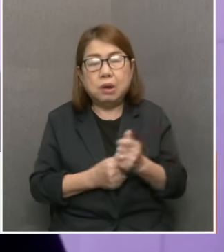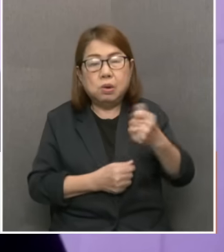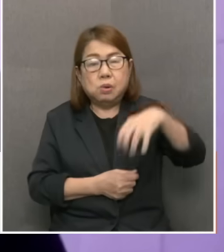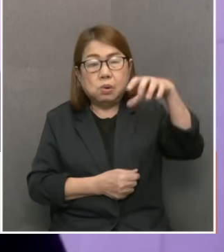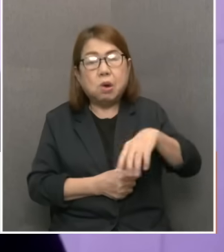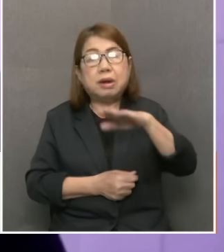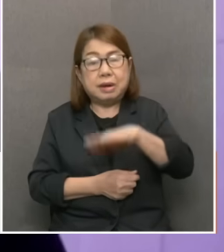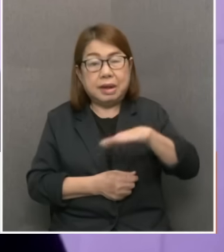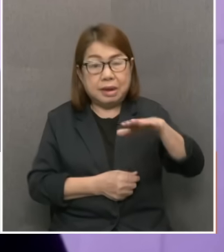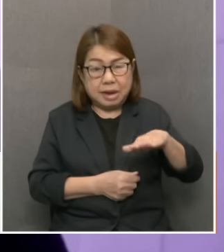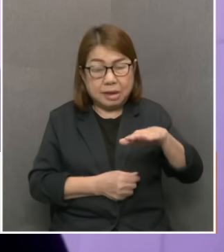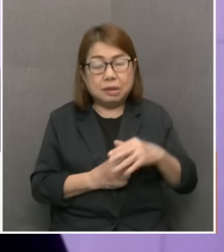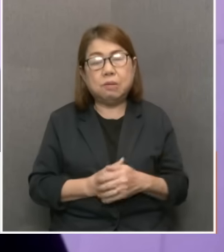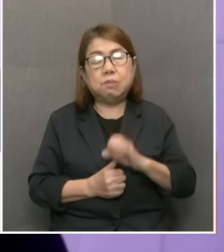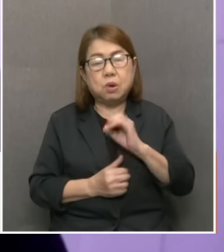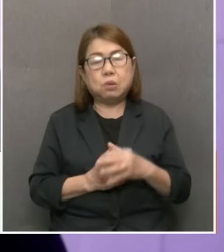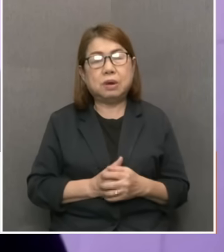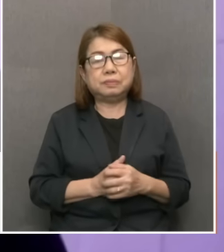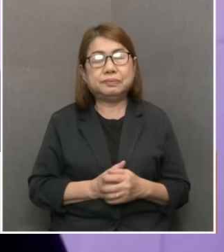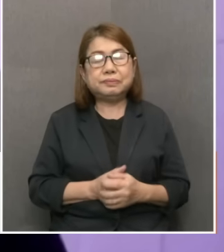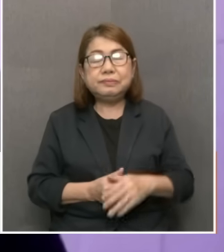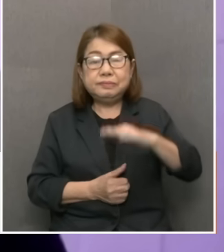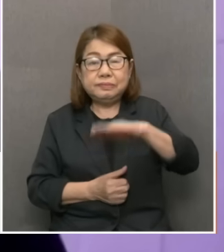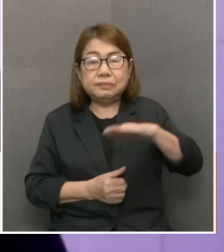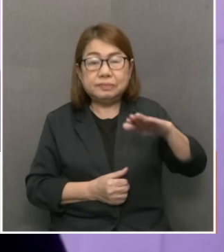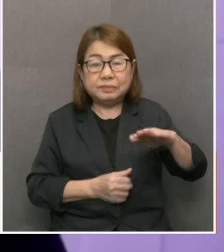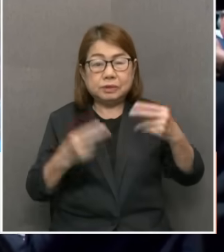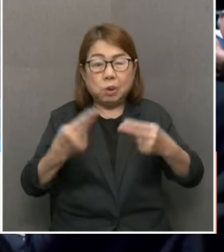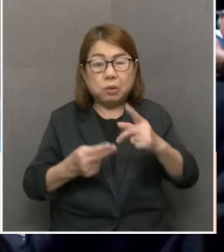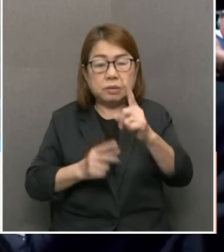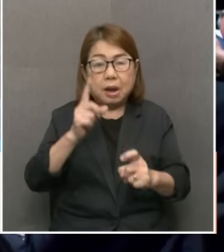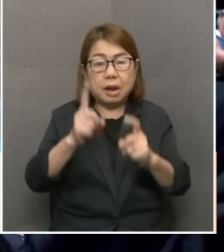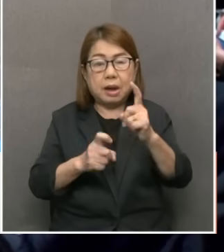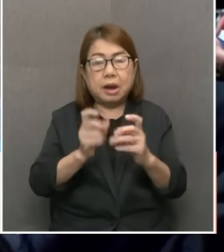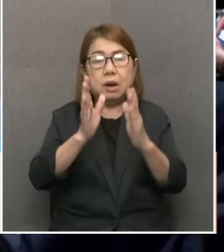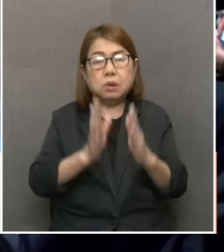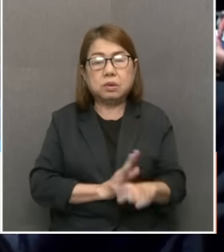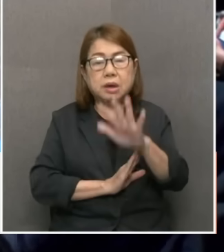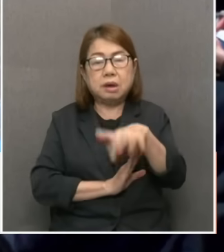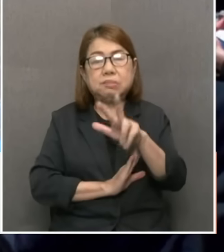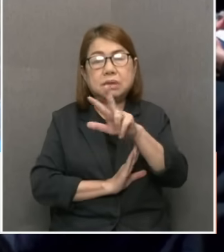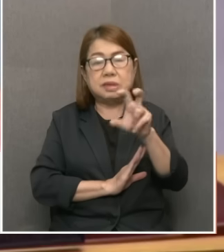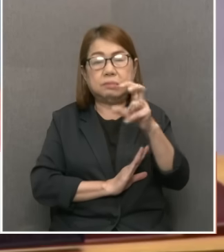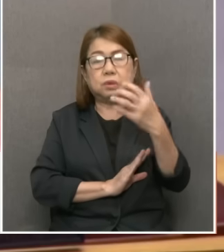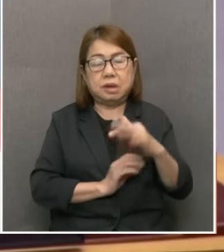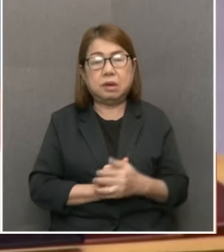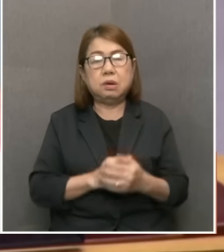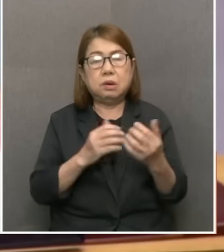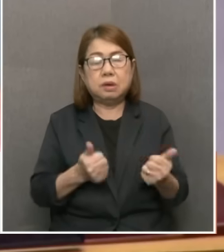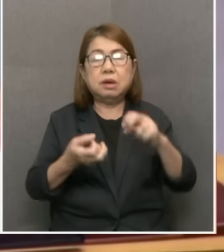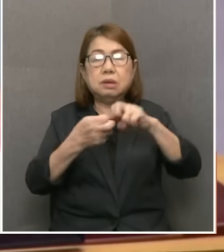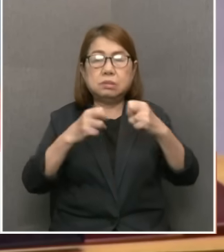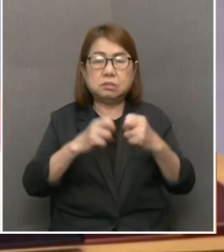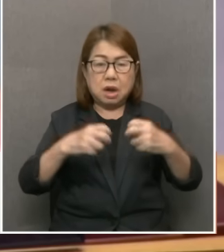ชาติหรือ UNICEF รายงานว่าเด็กที่เสียชีวิตเพิ่มเป็นกว่า 5,300 คนแล้วทำให้กาซาขณะ